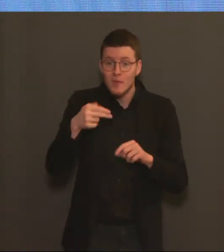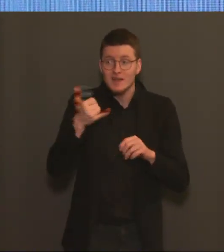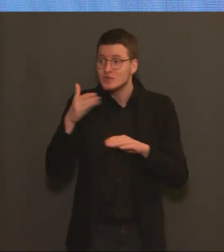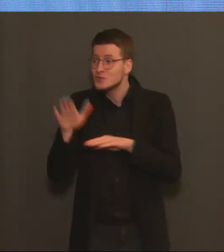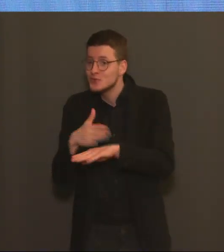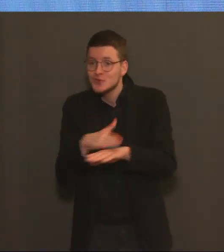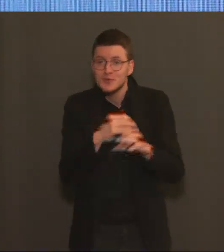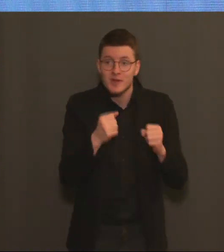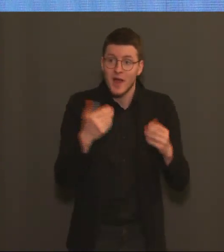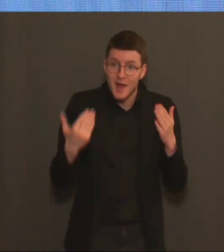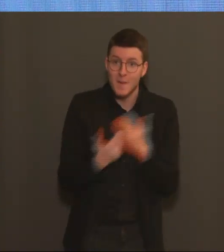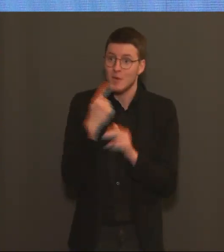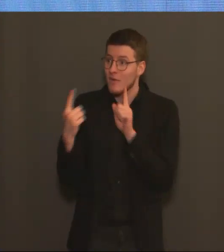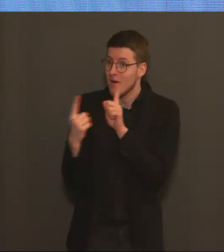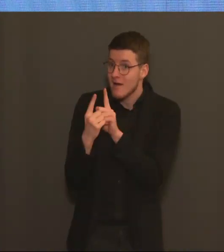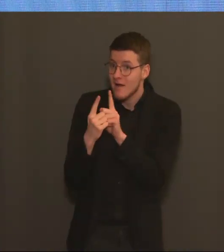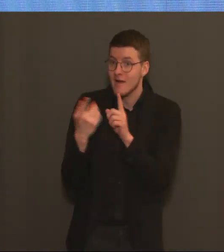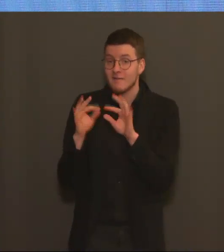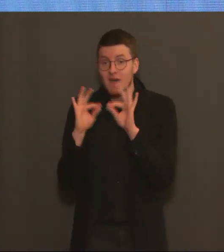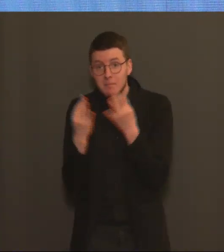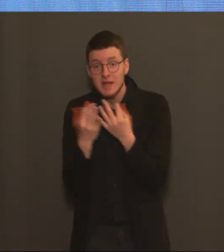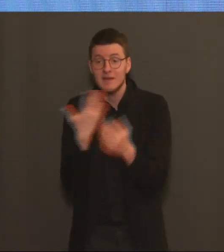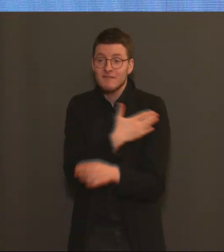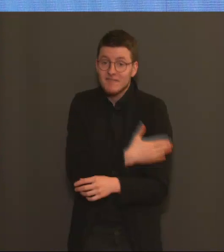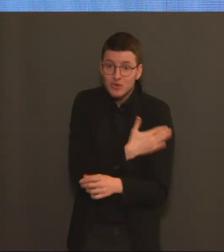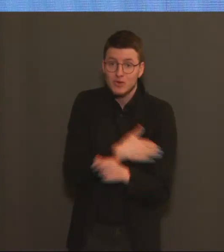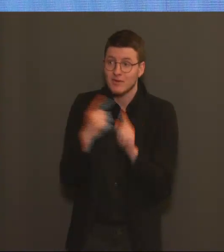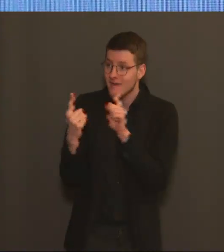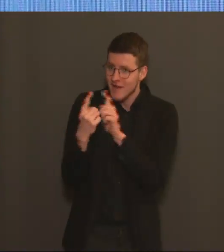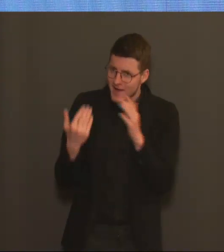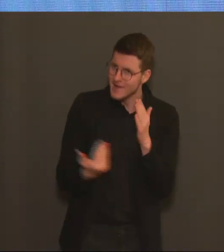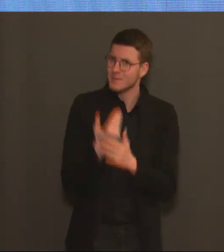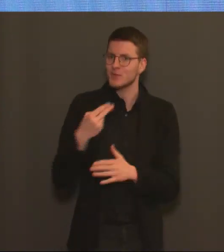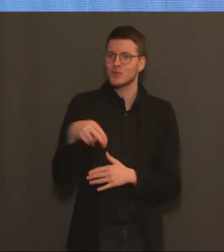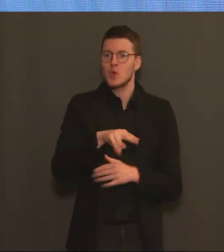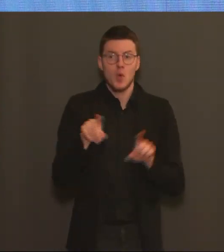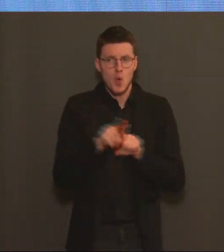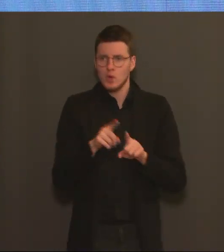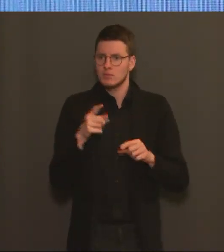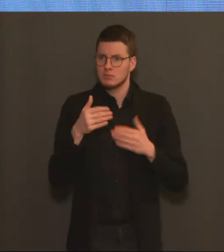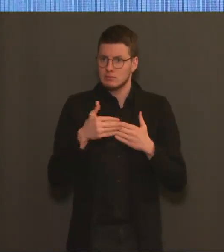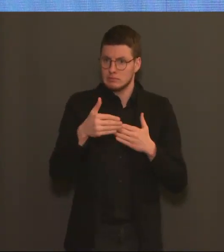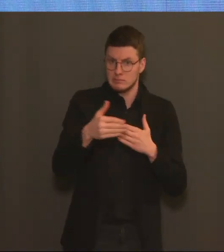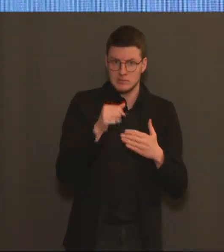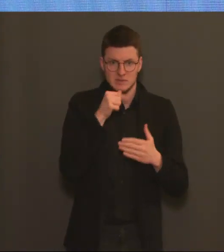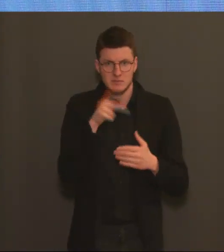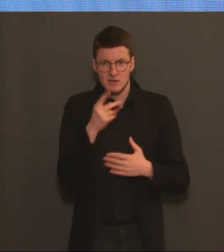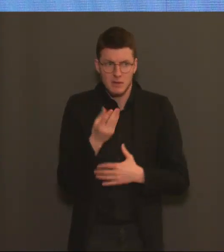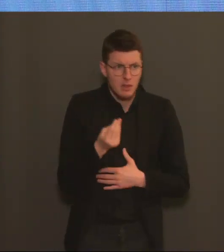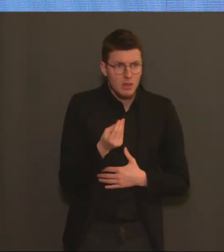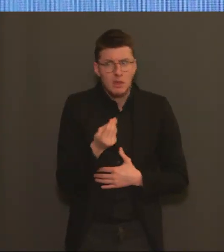opnieuw ontmoeten van onze familie en vrienden en het niet langer moeten leven met